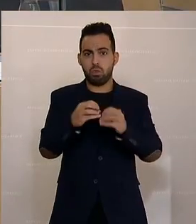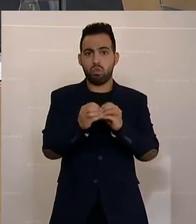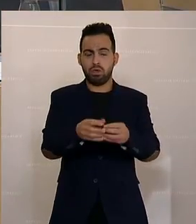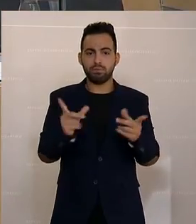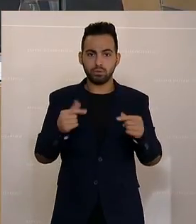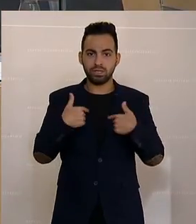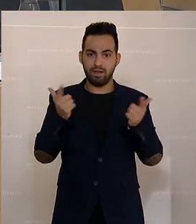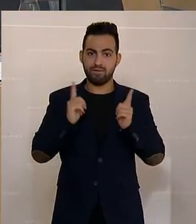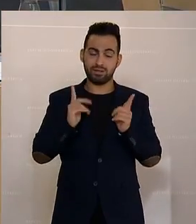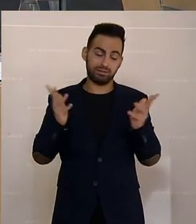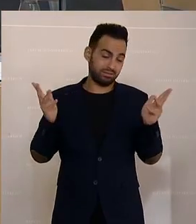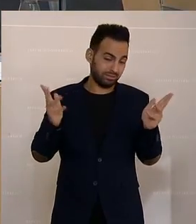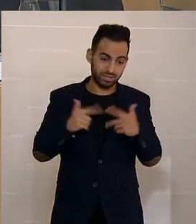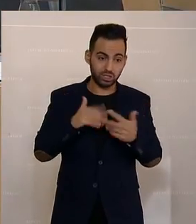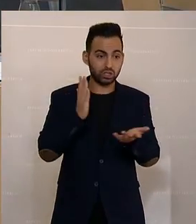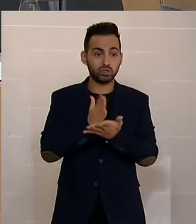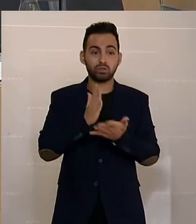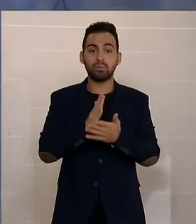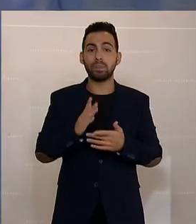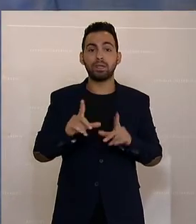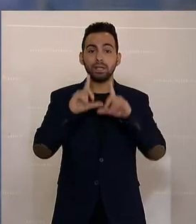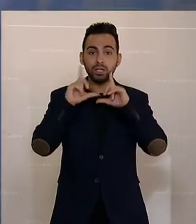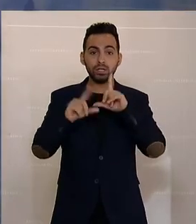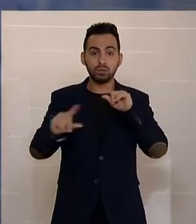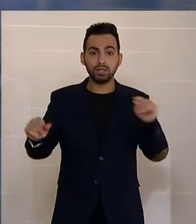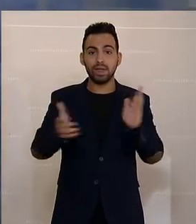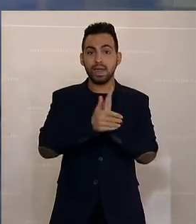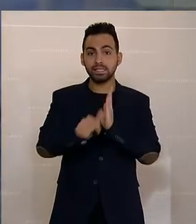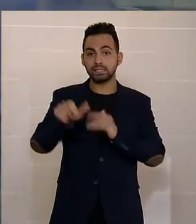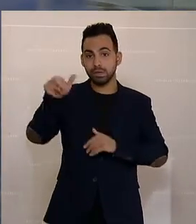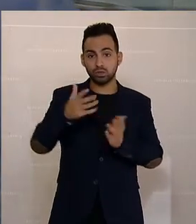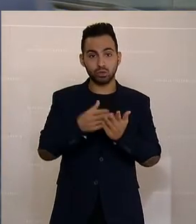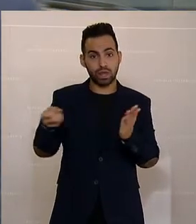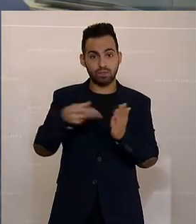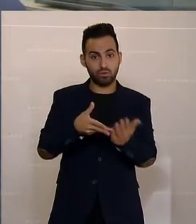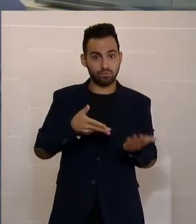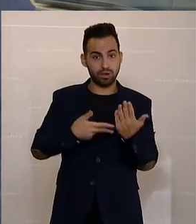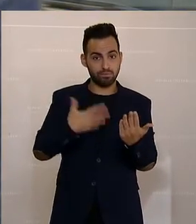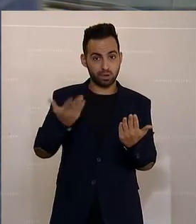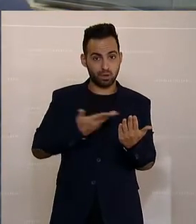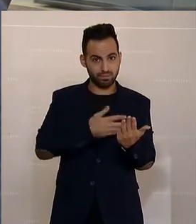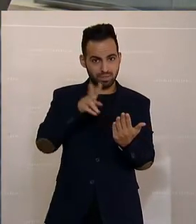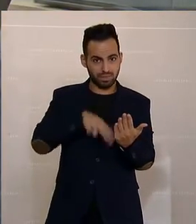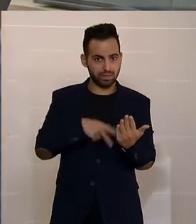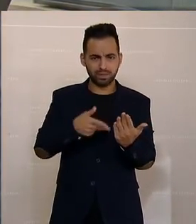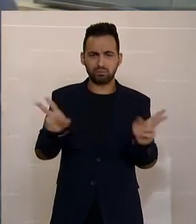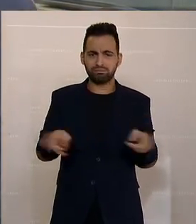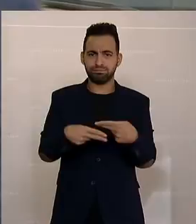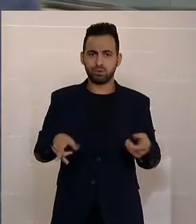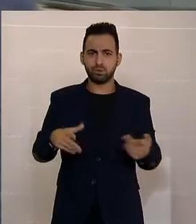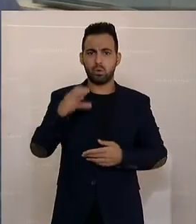erwarte ich mich, ja, ich habe über Twitter von einer Expertin den Entwurf bekommen. Aber das kann es ja nicht sein, dass ich